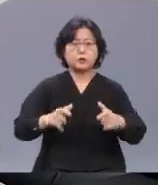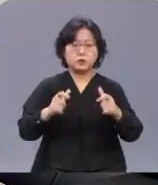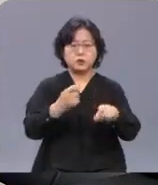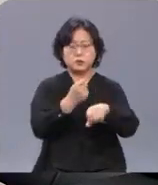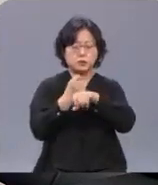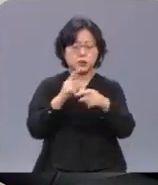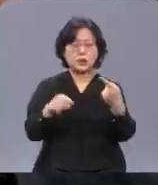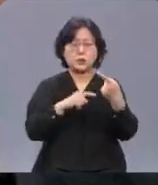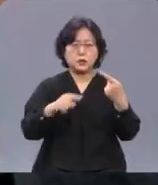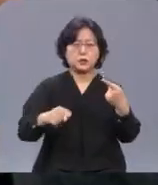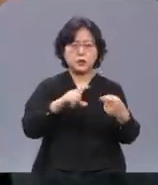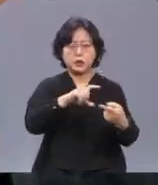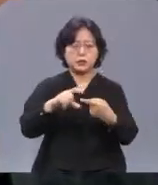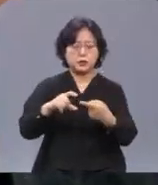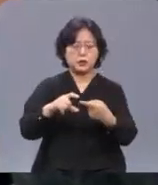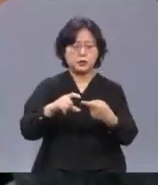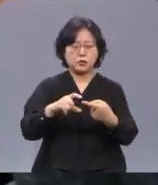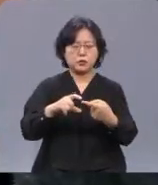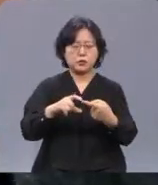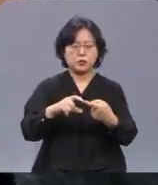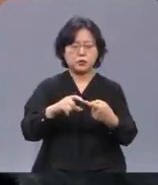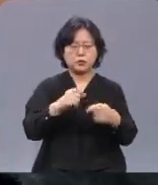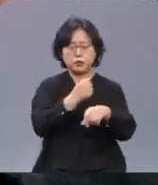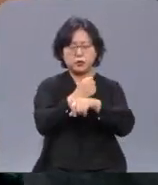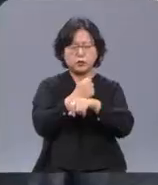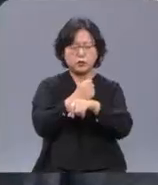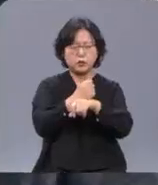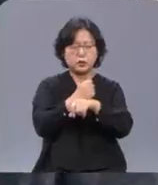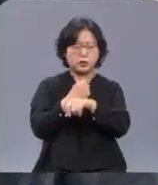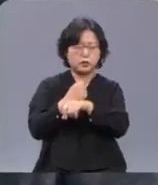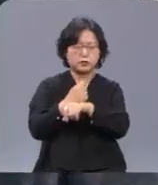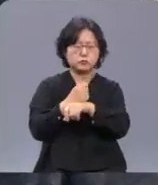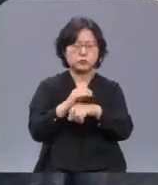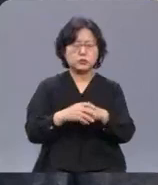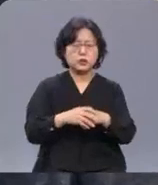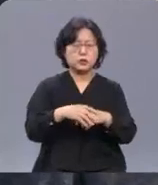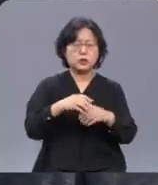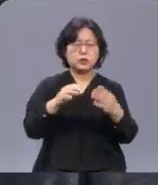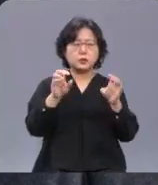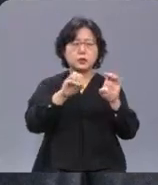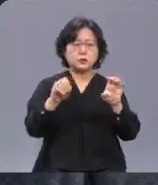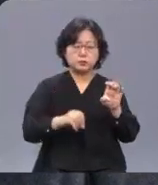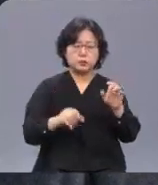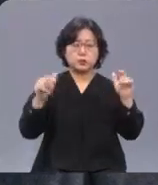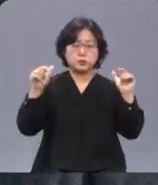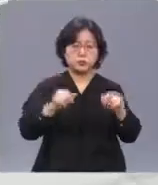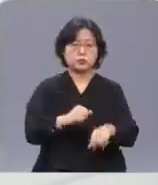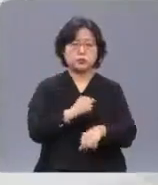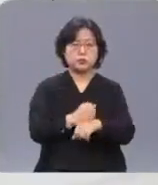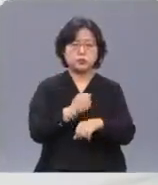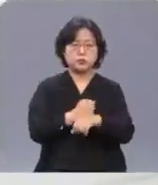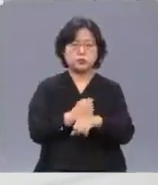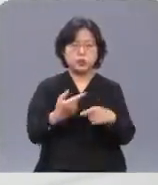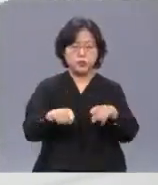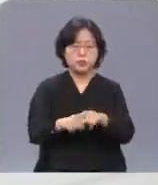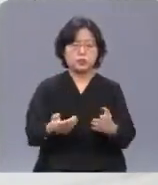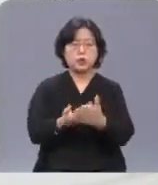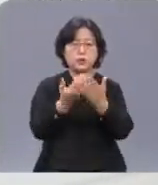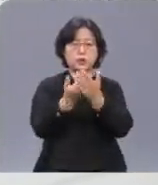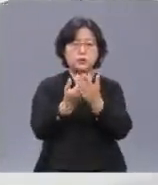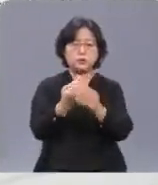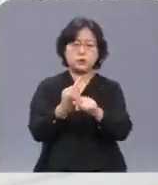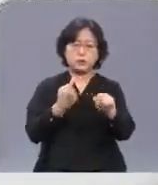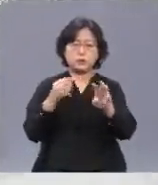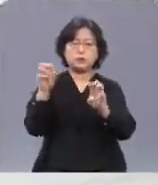광주전남연구원의 1인당 연평균 연구 건수는 5건 안팎으로 전남연구원 당시보다 40% 정도 줄었고 상생연구 비중은